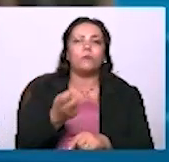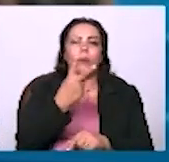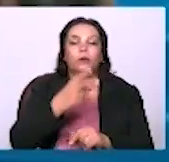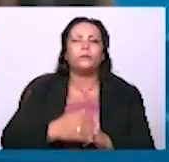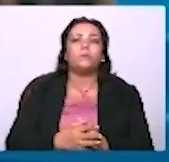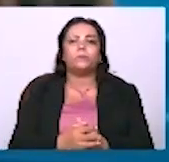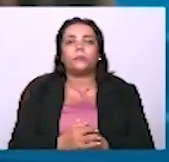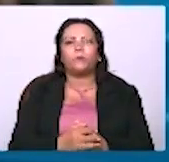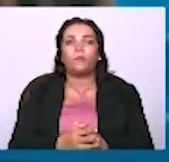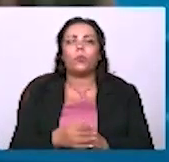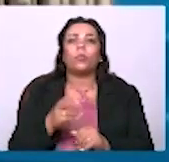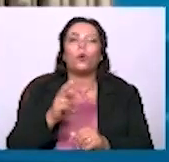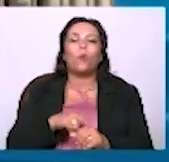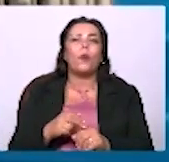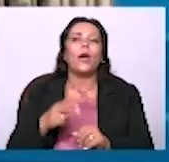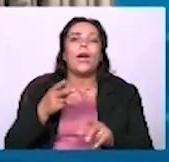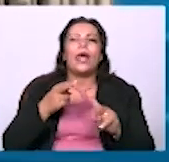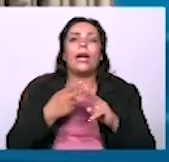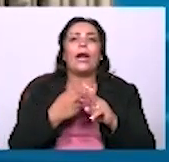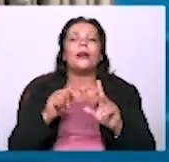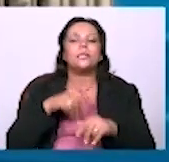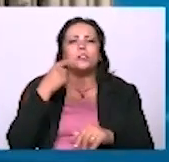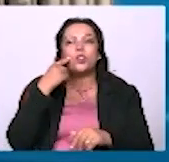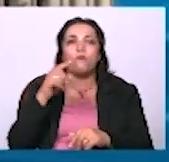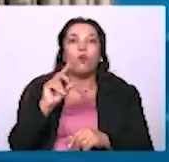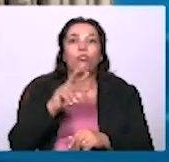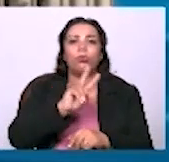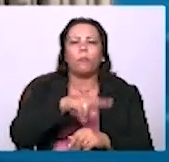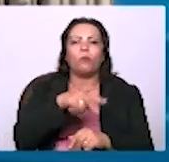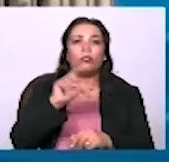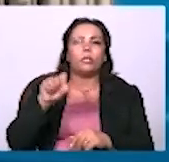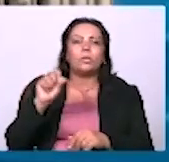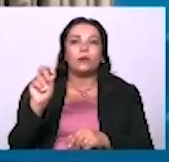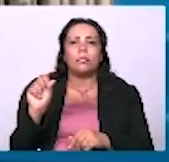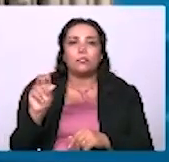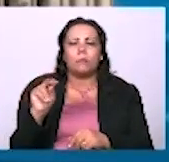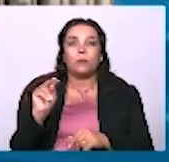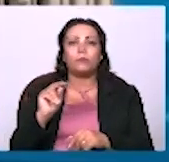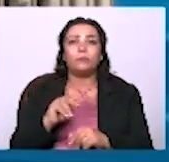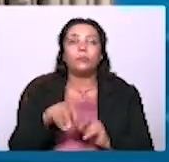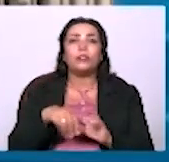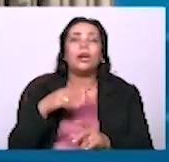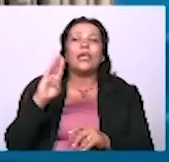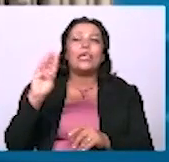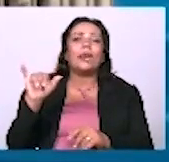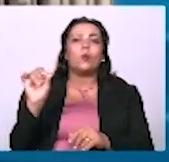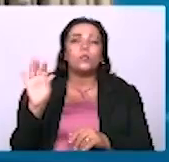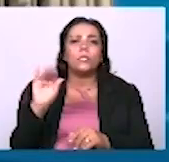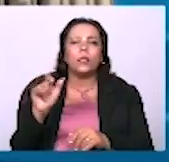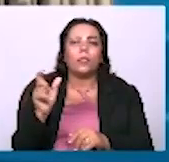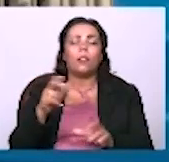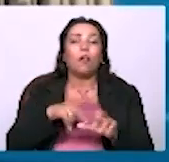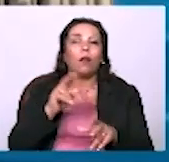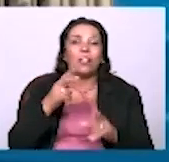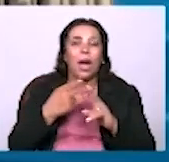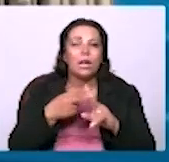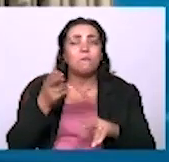75 السولار 13 جنيه و50 الكيروسين 13 و50